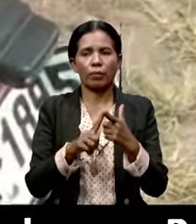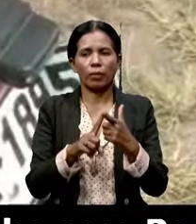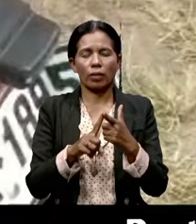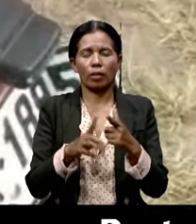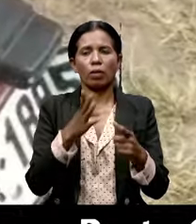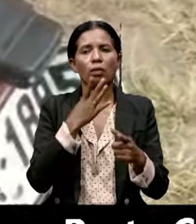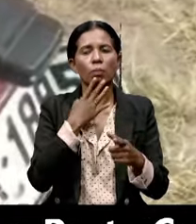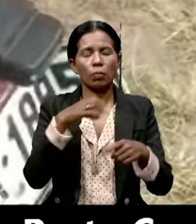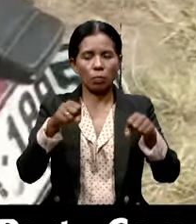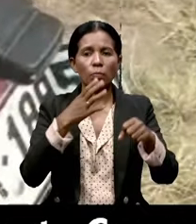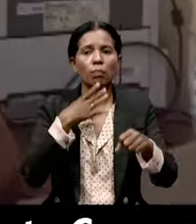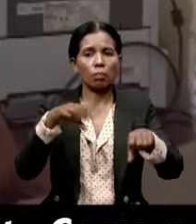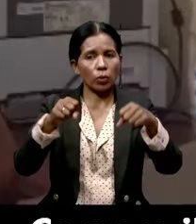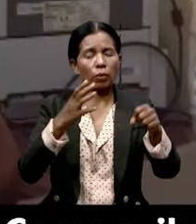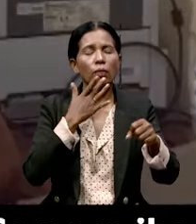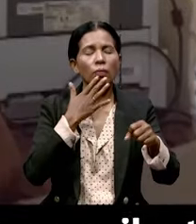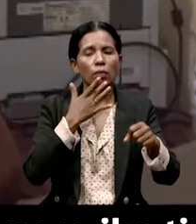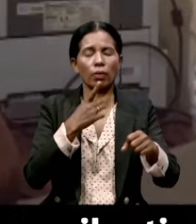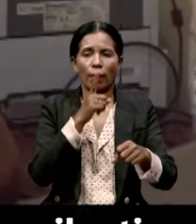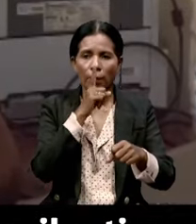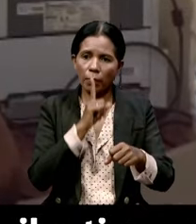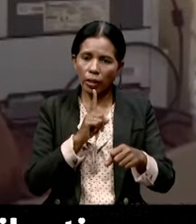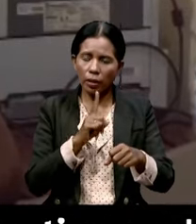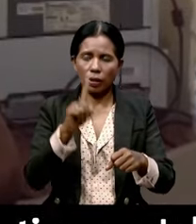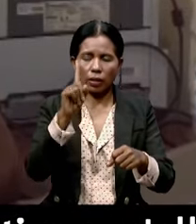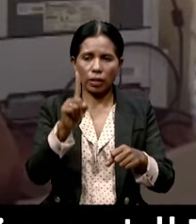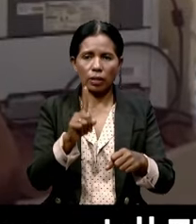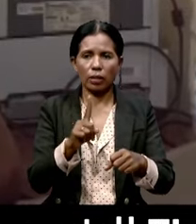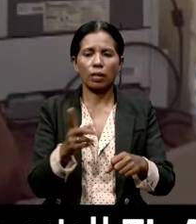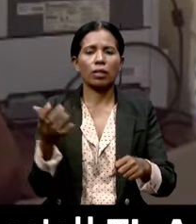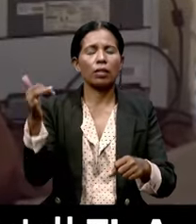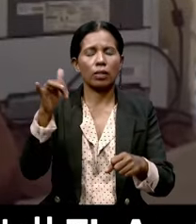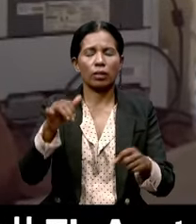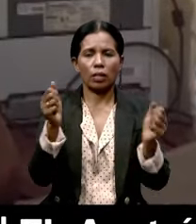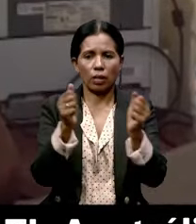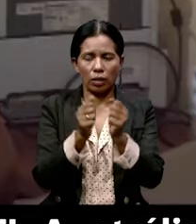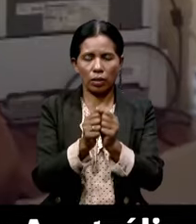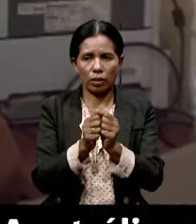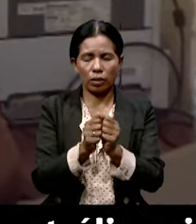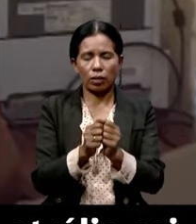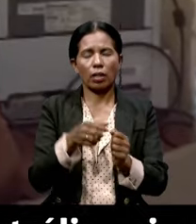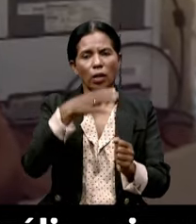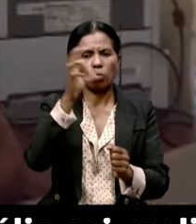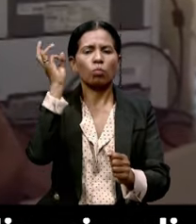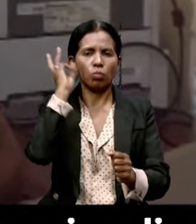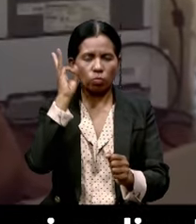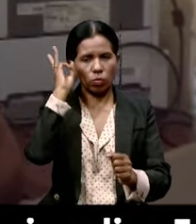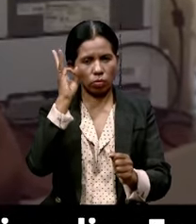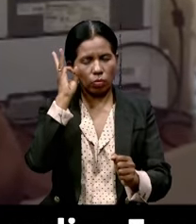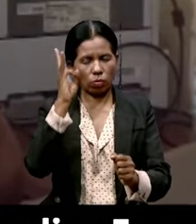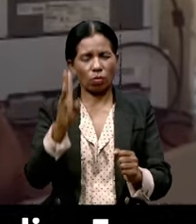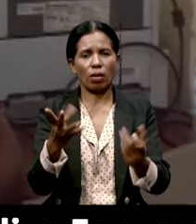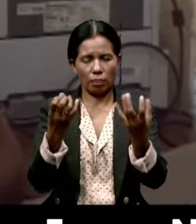Cormia, depoji ida sirna momentene sirna ho kondus mas sirna ho kondisi lantoran, sirna